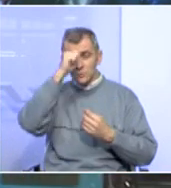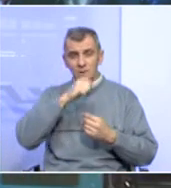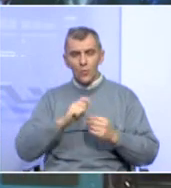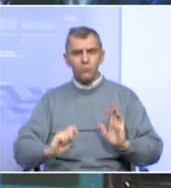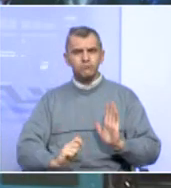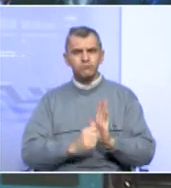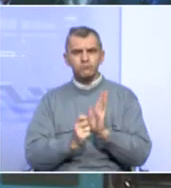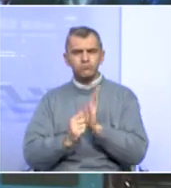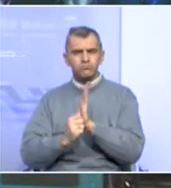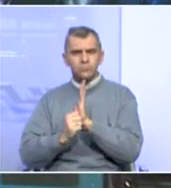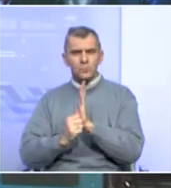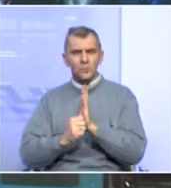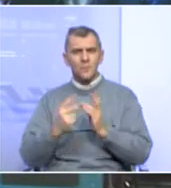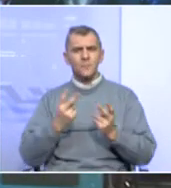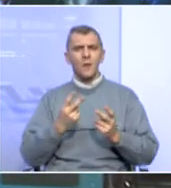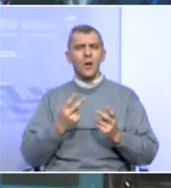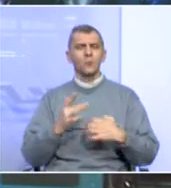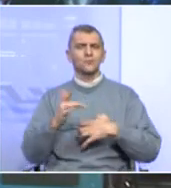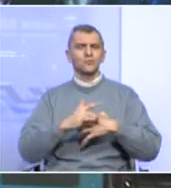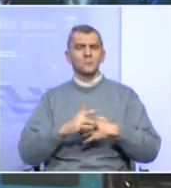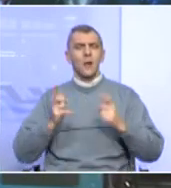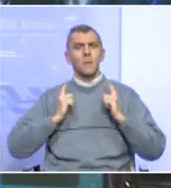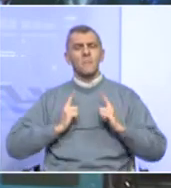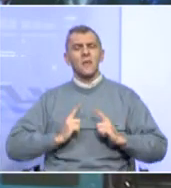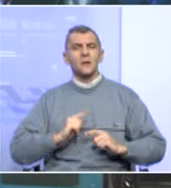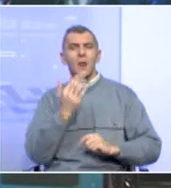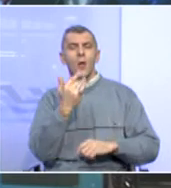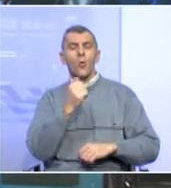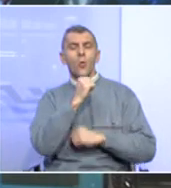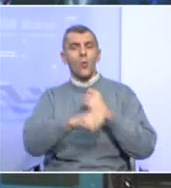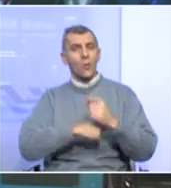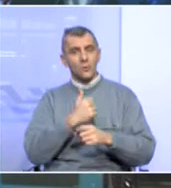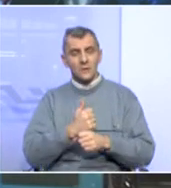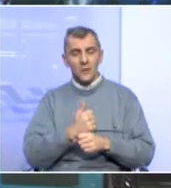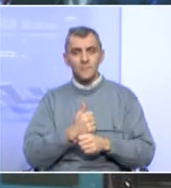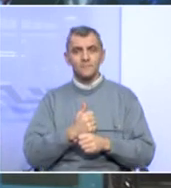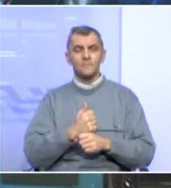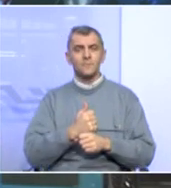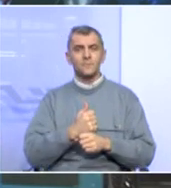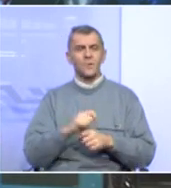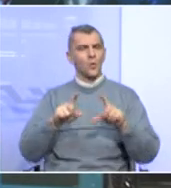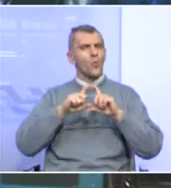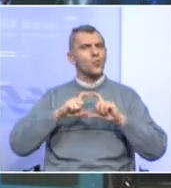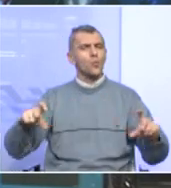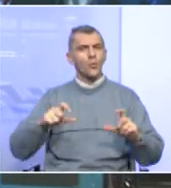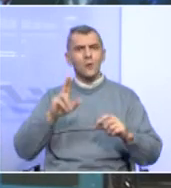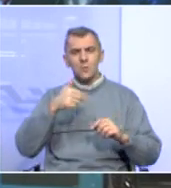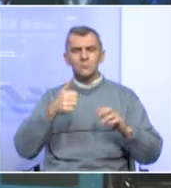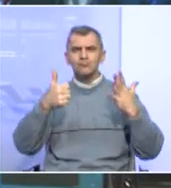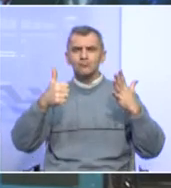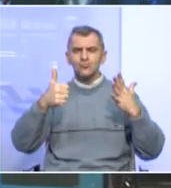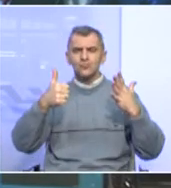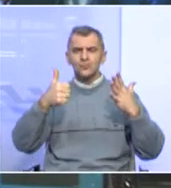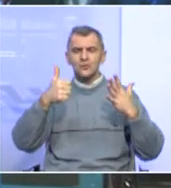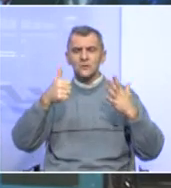rasprodao, kupovao socijalni mir u posljednjih par godina, zadužio se u zadnjih 6 godina, kako reče